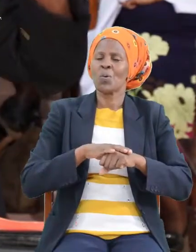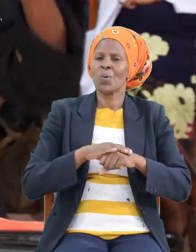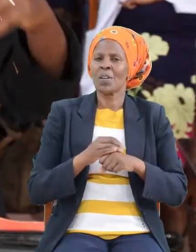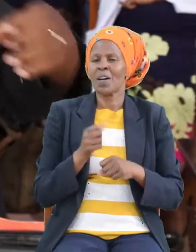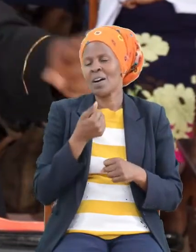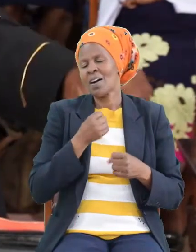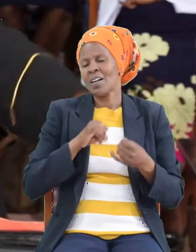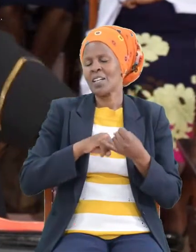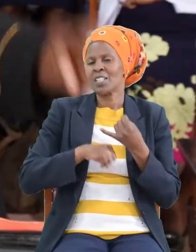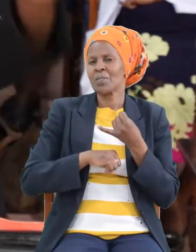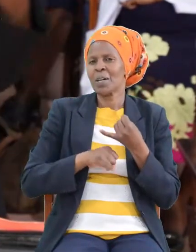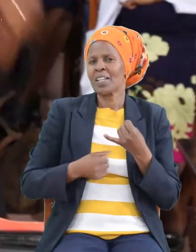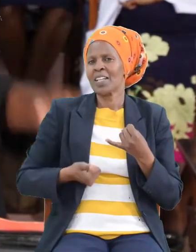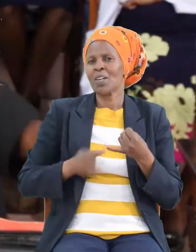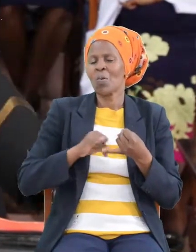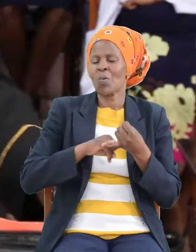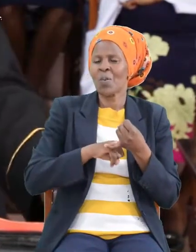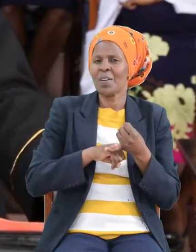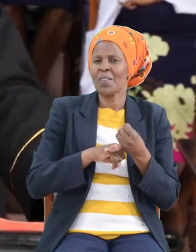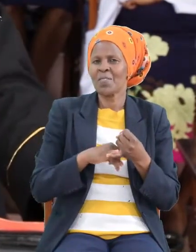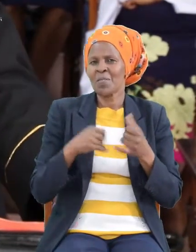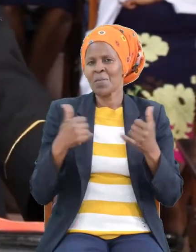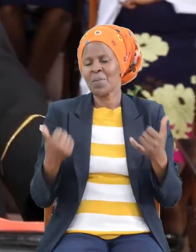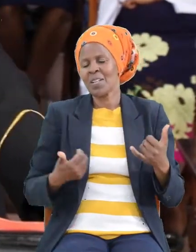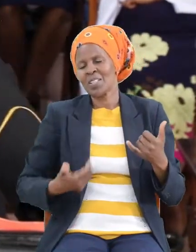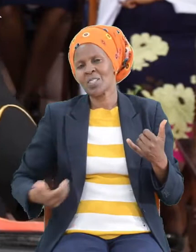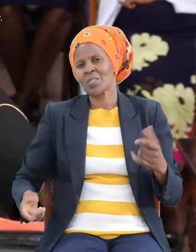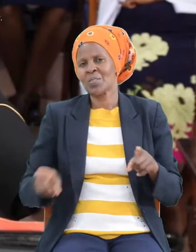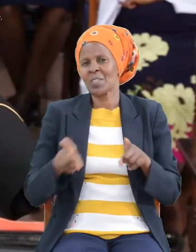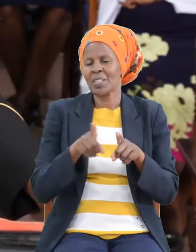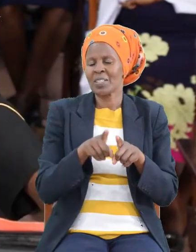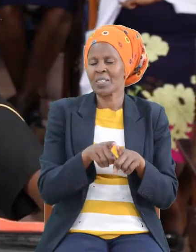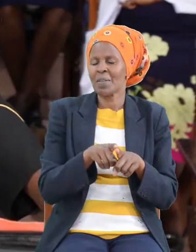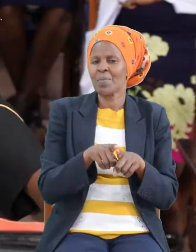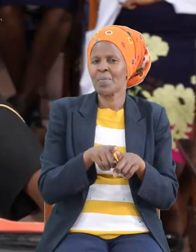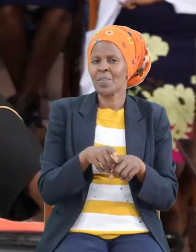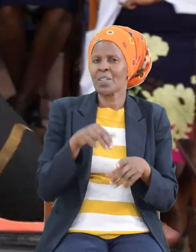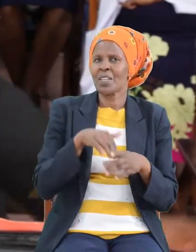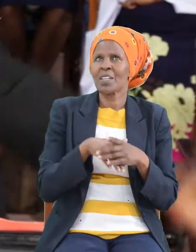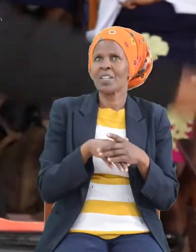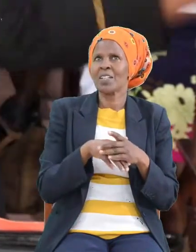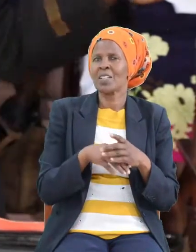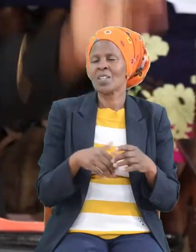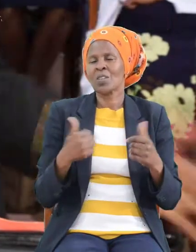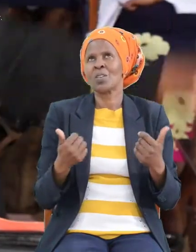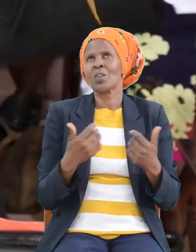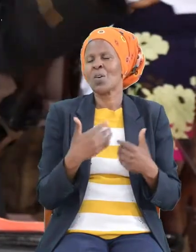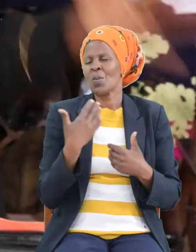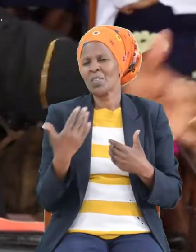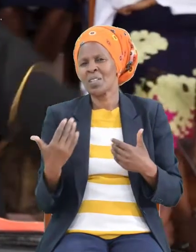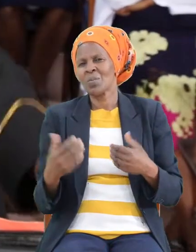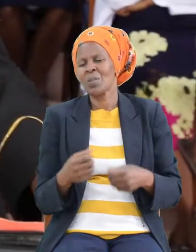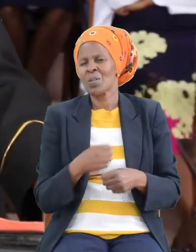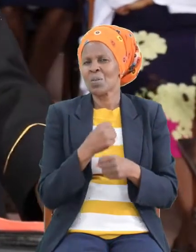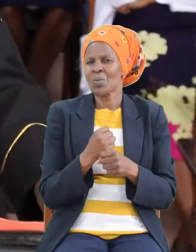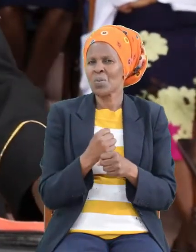mume na pia wazazi na watoto, na mambo inakuwa ni sawa katika maisha. Yale mambo ambaye sisi